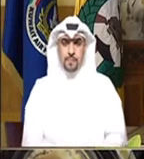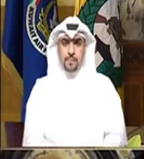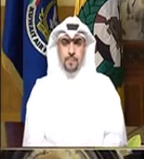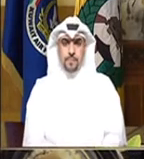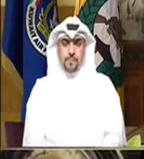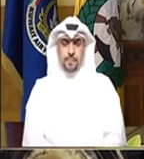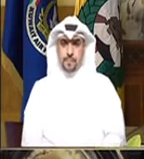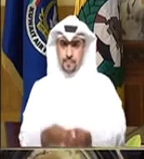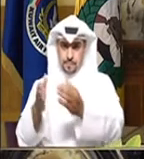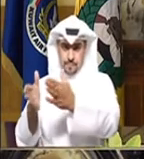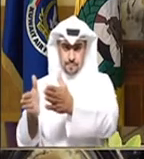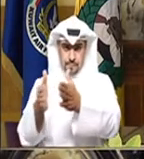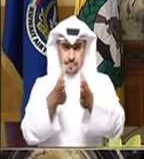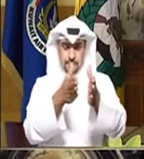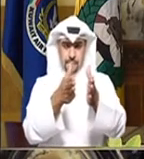ولقد